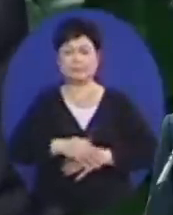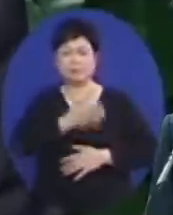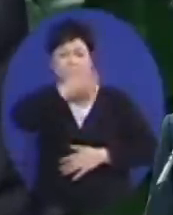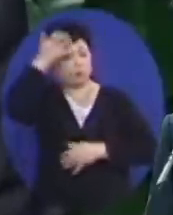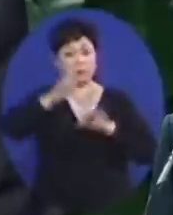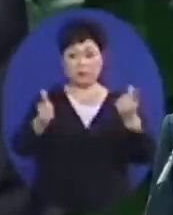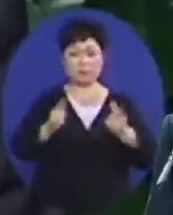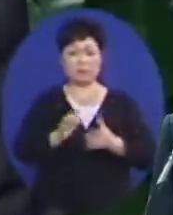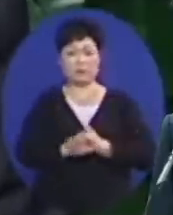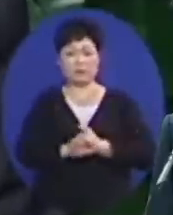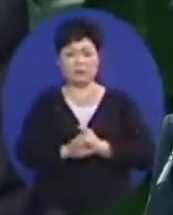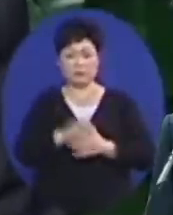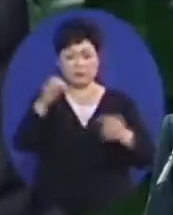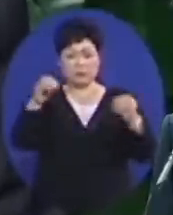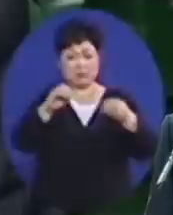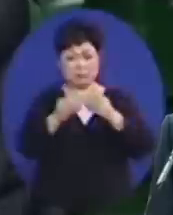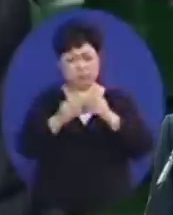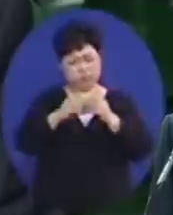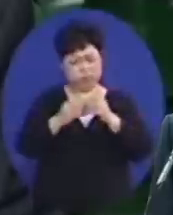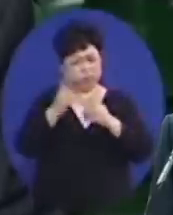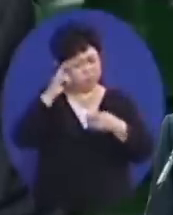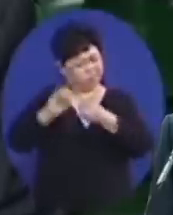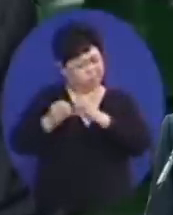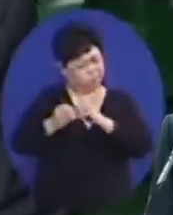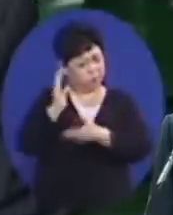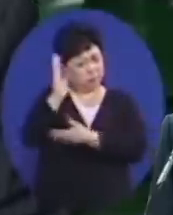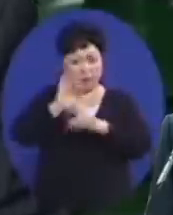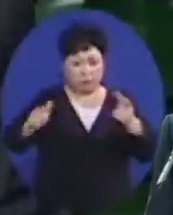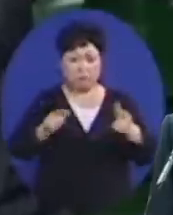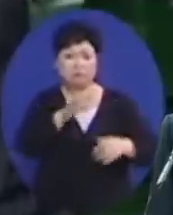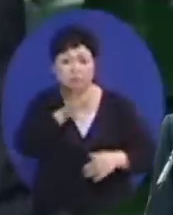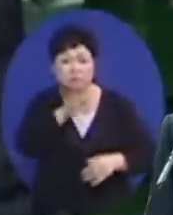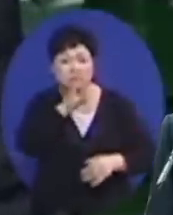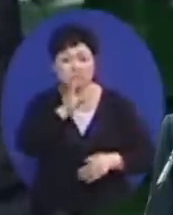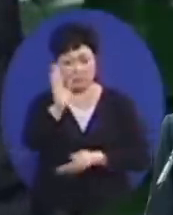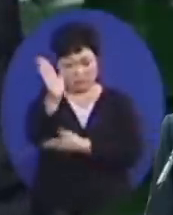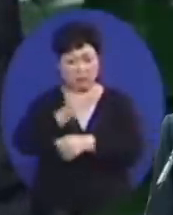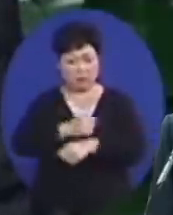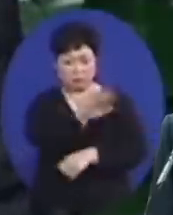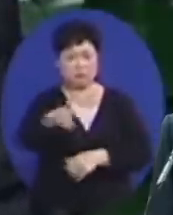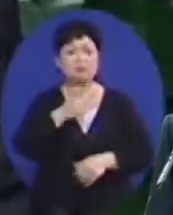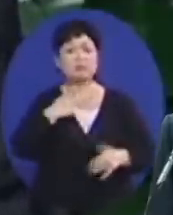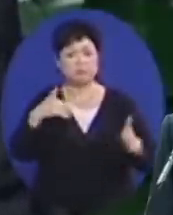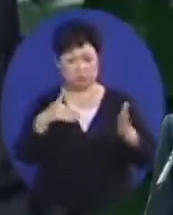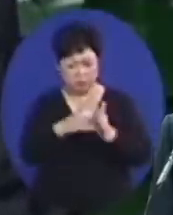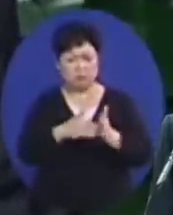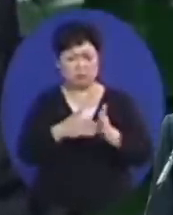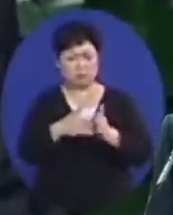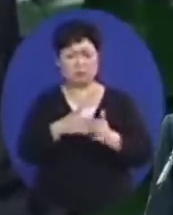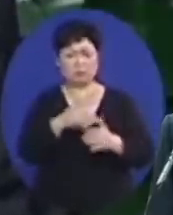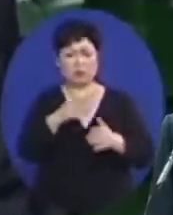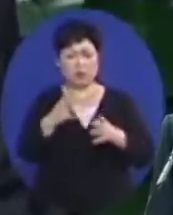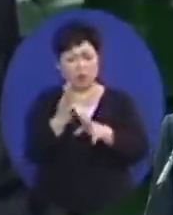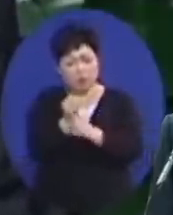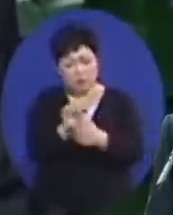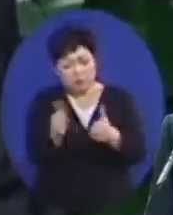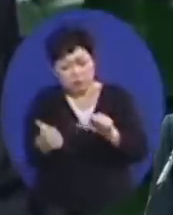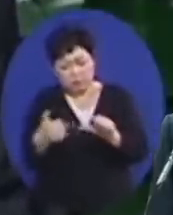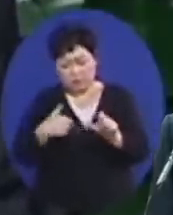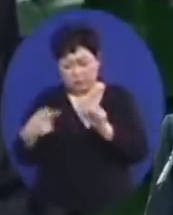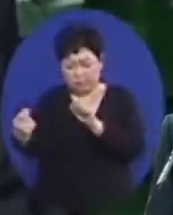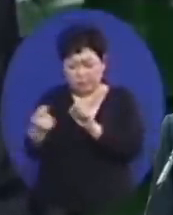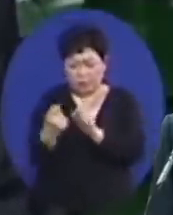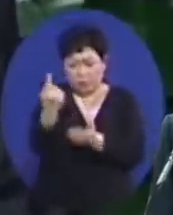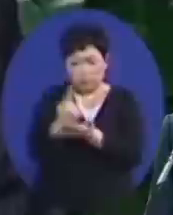아닙니다. 지어낸 이야기가 아닙니다. 현실입니다. 우리가 다 당할 일인 것입니다. 언제 죽음이 나를 데리고